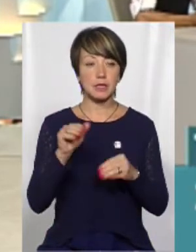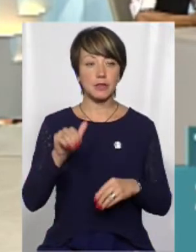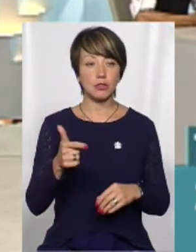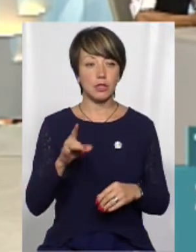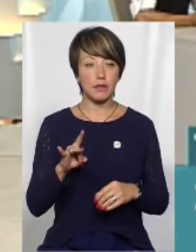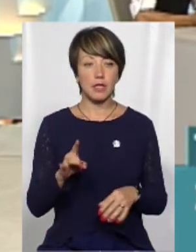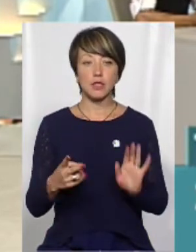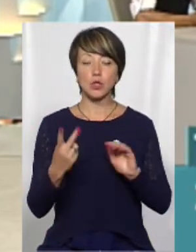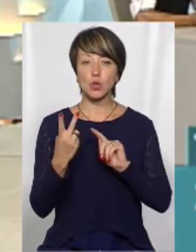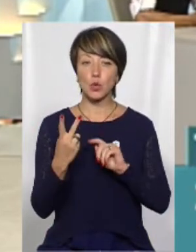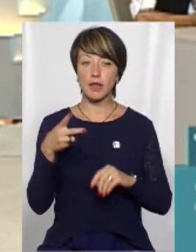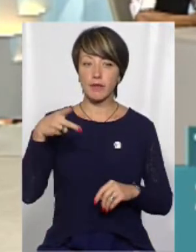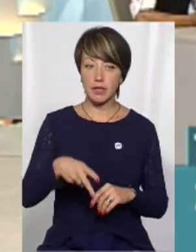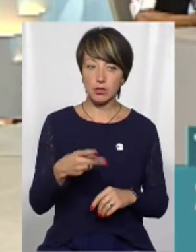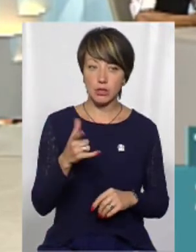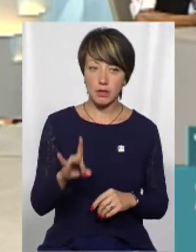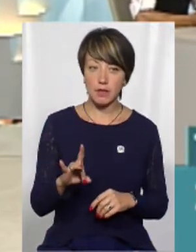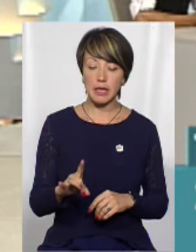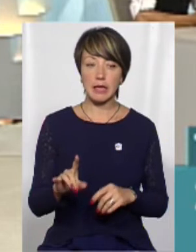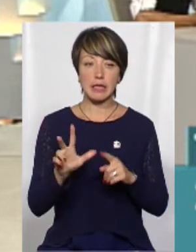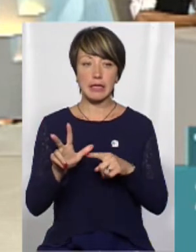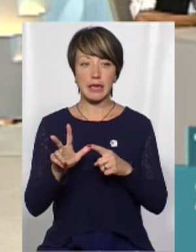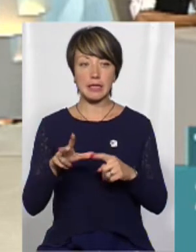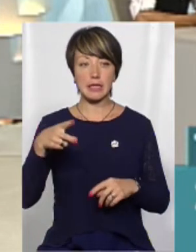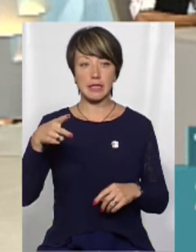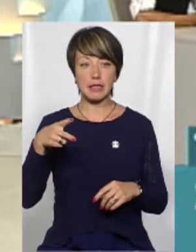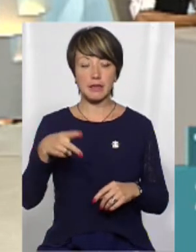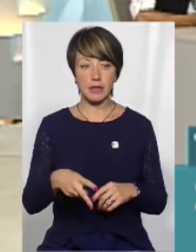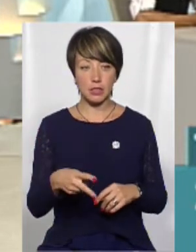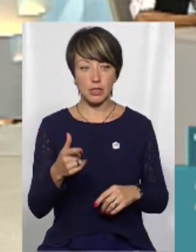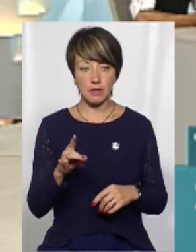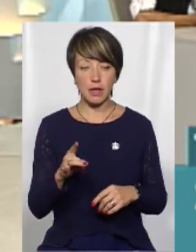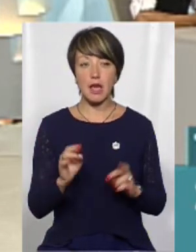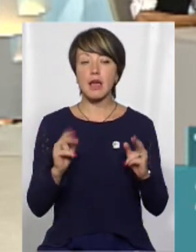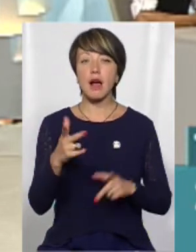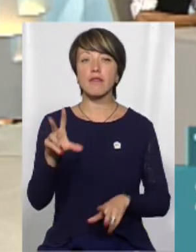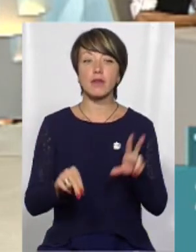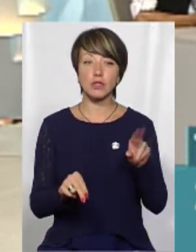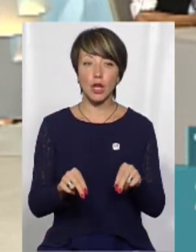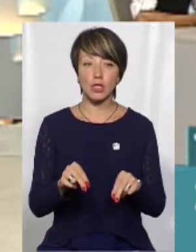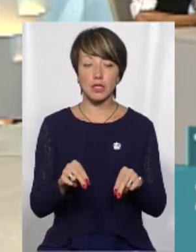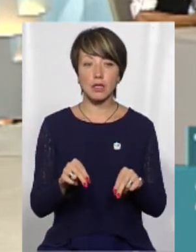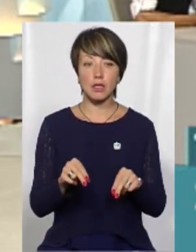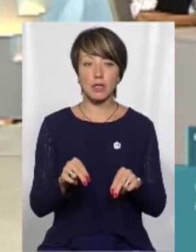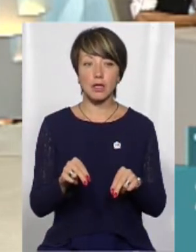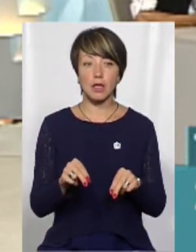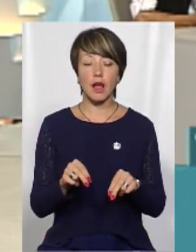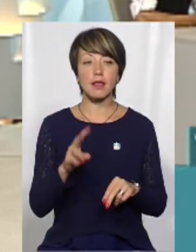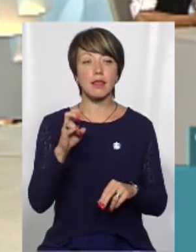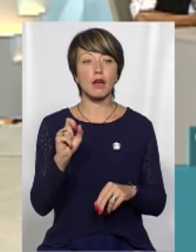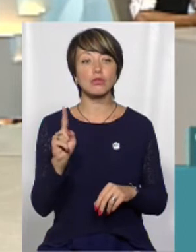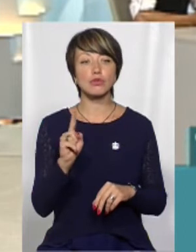тисяч гривень, за друге – 2 тисячі гривень, за третє – 2 тисячі гривень. Як ви гадаєте, Жозе? На